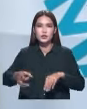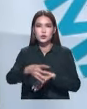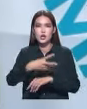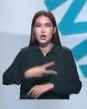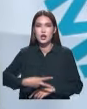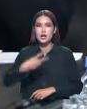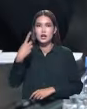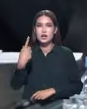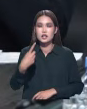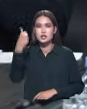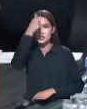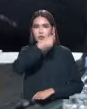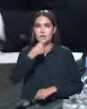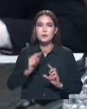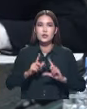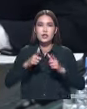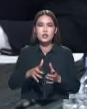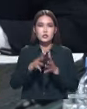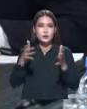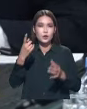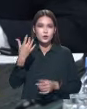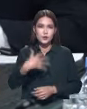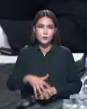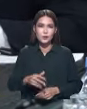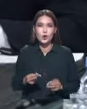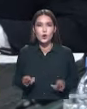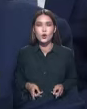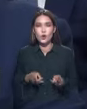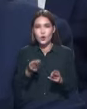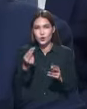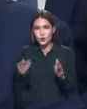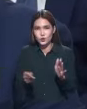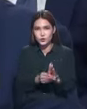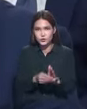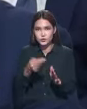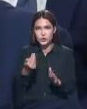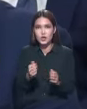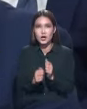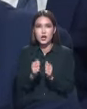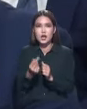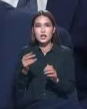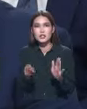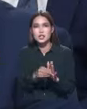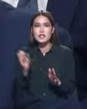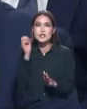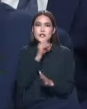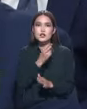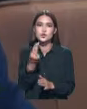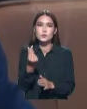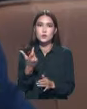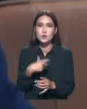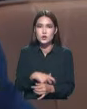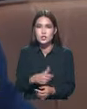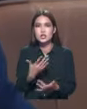области с 2021 года зарегистрировано более 150 коррупционных преступлений. Чаще всего это дача взяток, хищение бюджетных